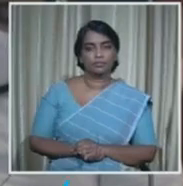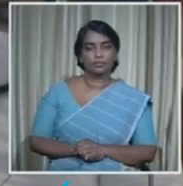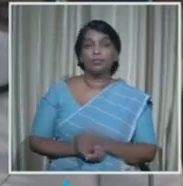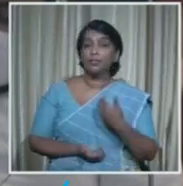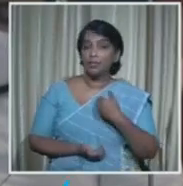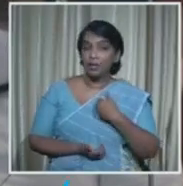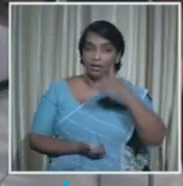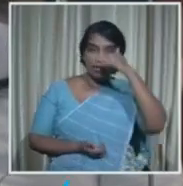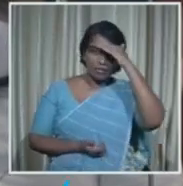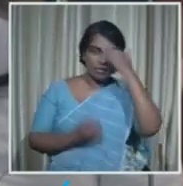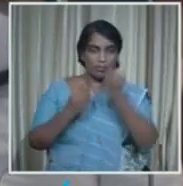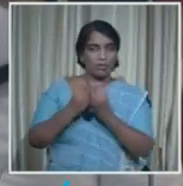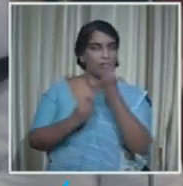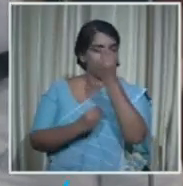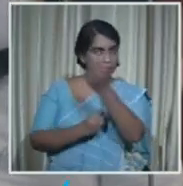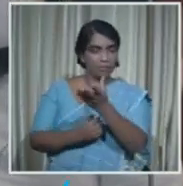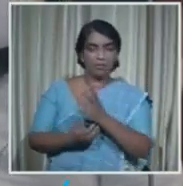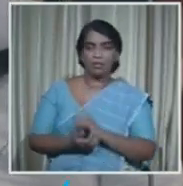මගේ නායකත්වය ලබා